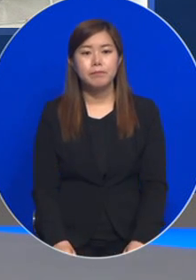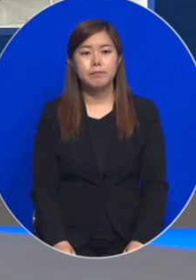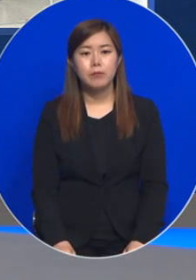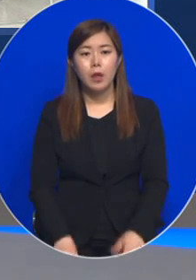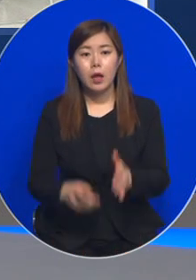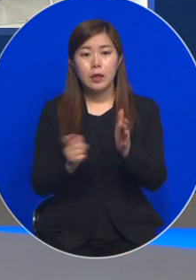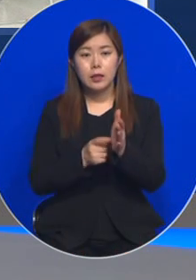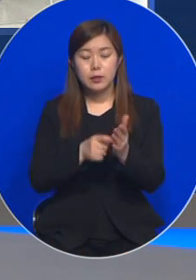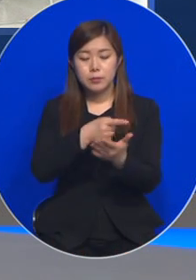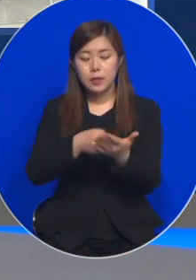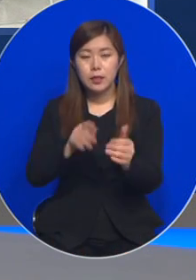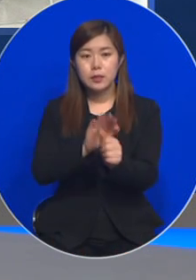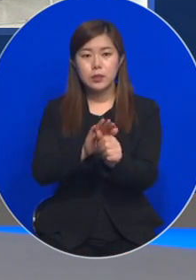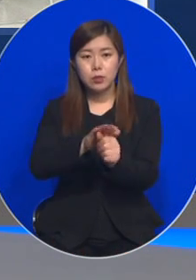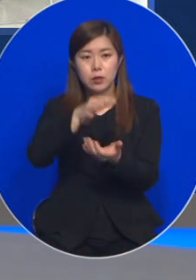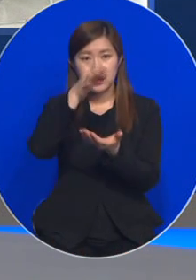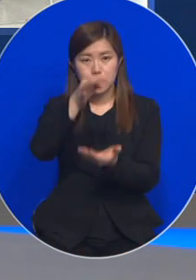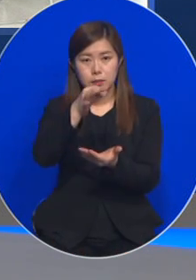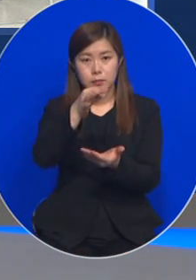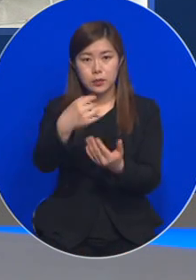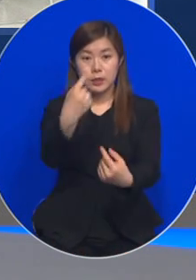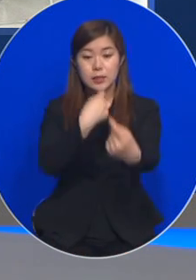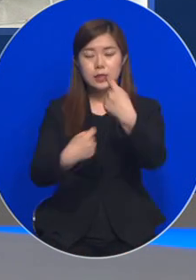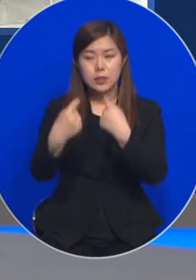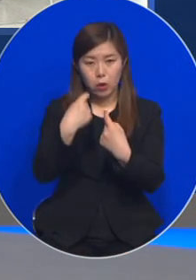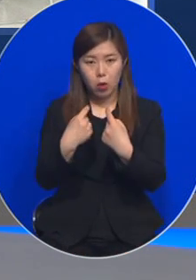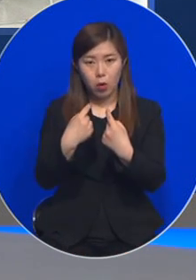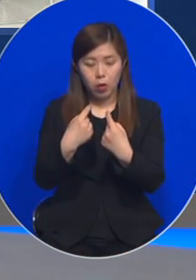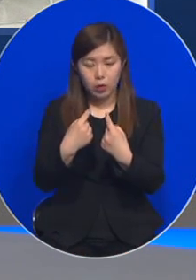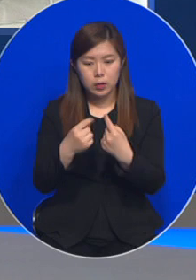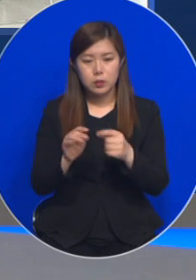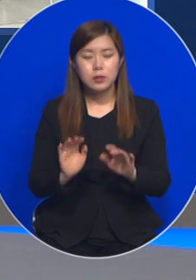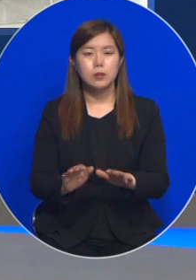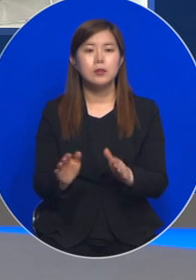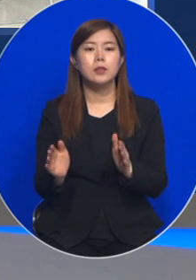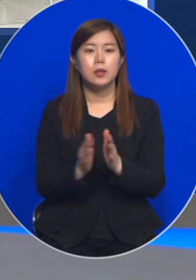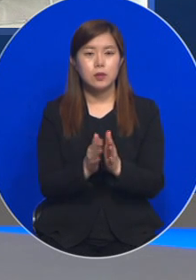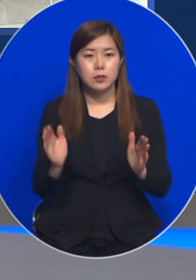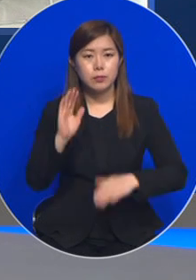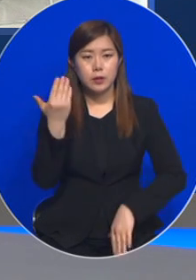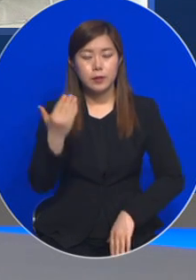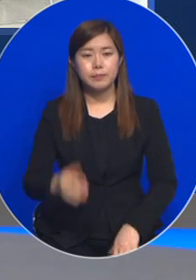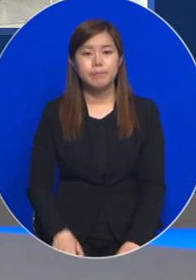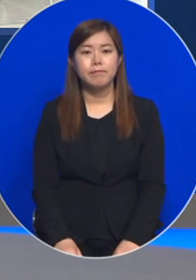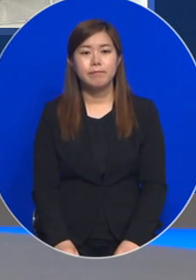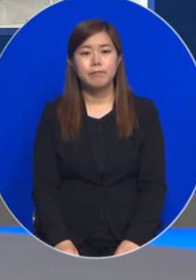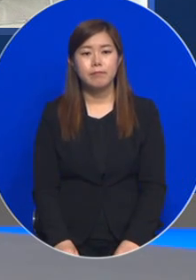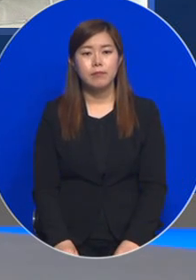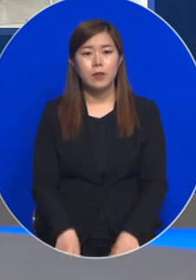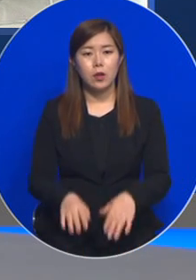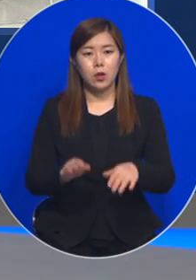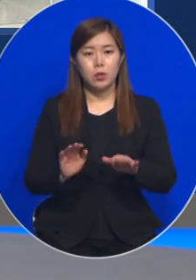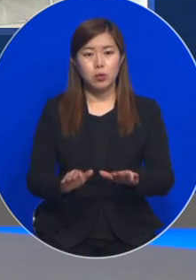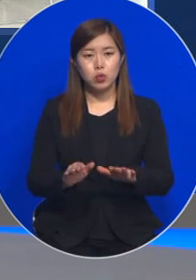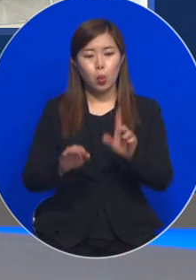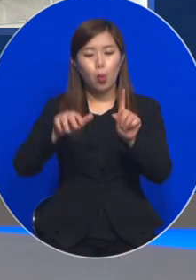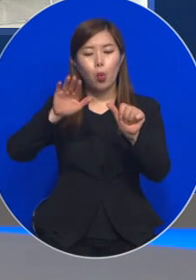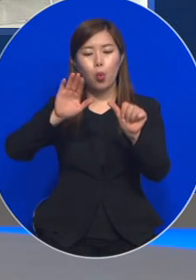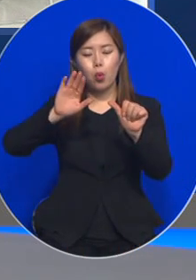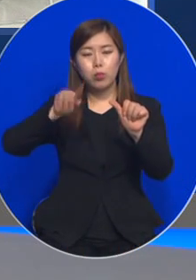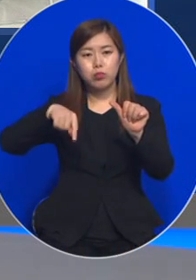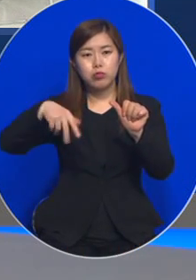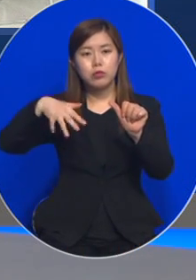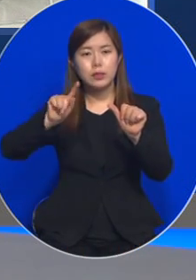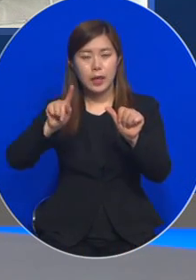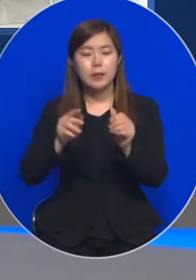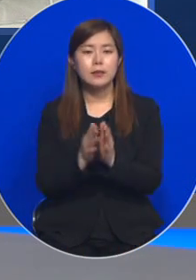긴급 재난 제 원금 현장 신청의 오늘부터 시작됐습니다 이번 조는 출생년도 끝자리가 요일을 연계한 오브제로